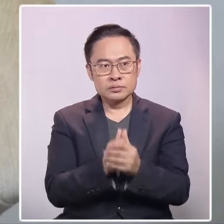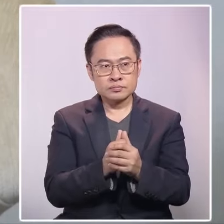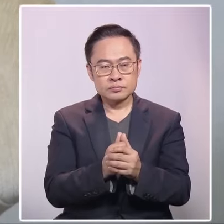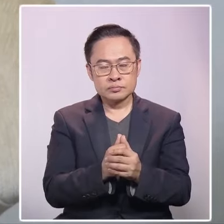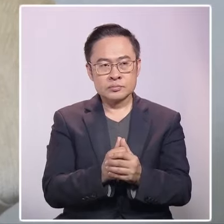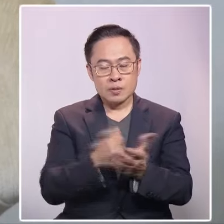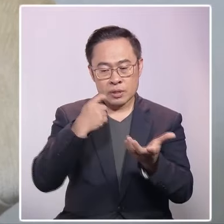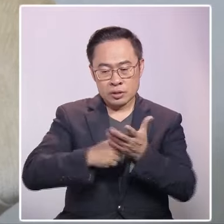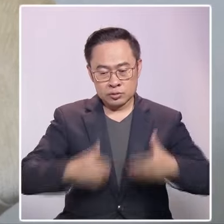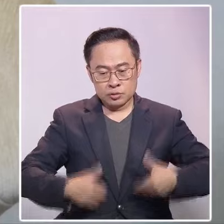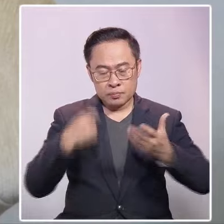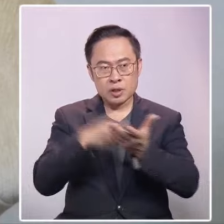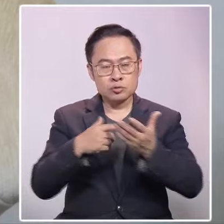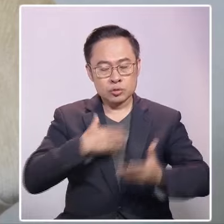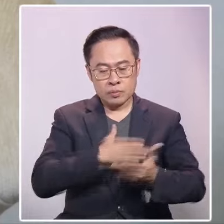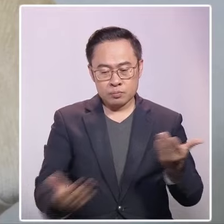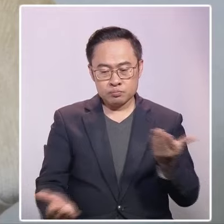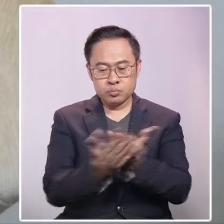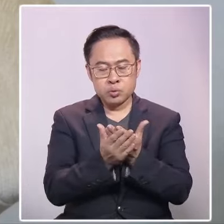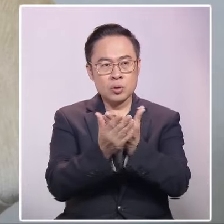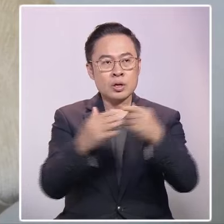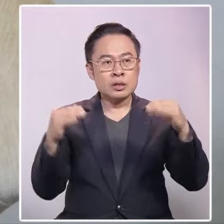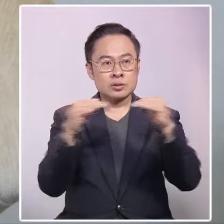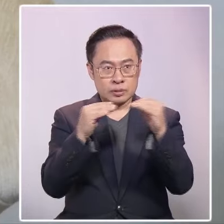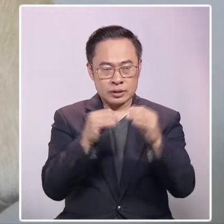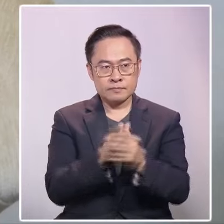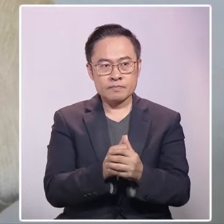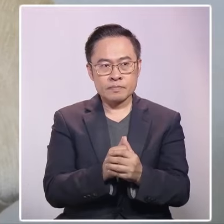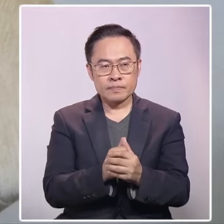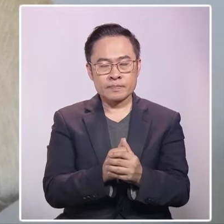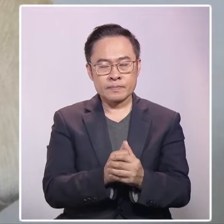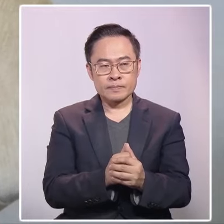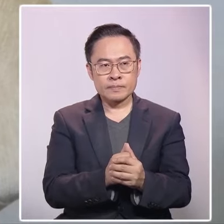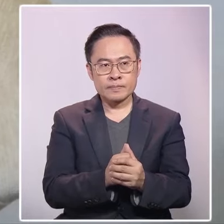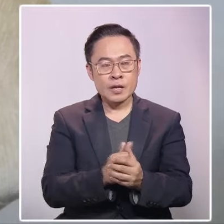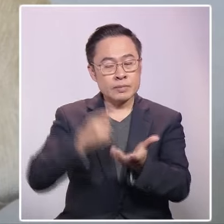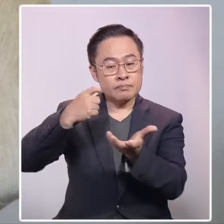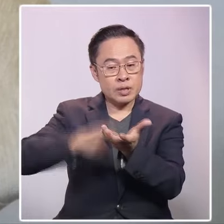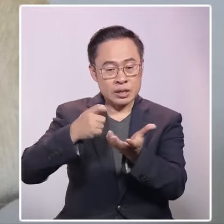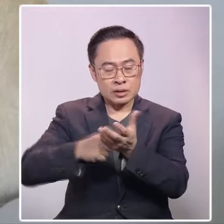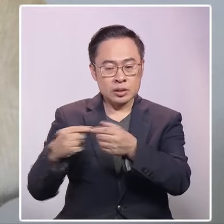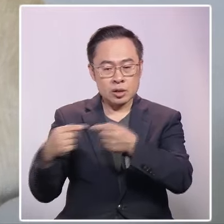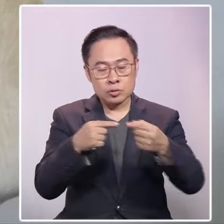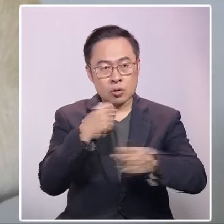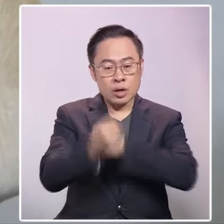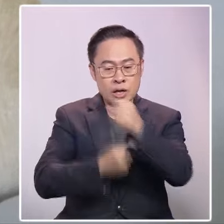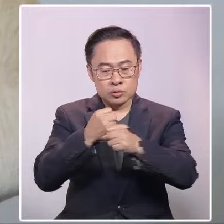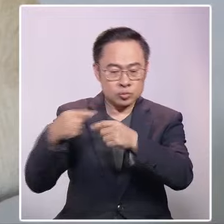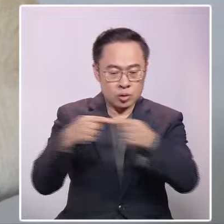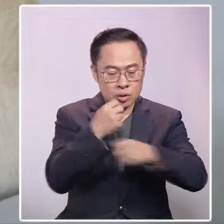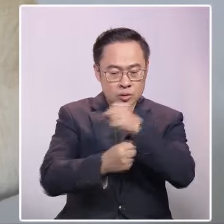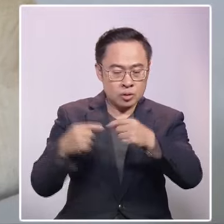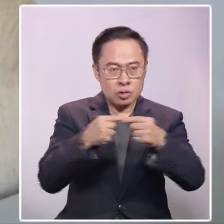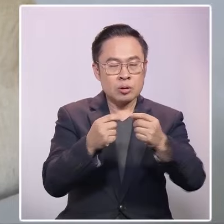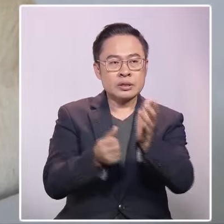สัญญานะครับเราเรียกว่ากรมธรรม์อันนี้เป็นเป็นกรมธรรม์การันตีการต่ออายุซึ่งก็แก้ปัญหาในจุดนี้